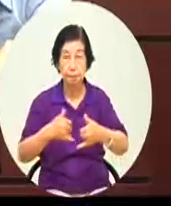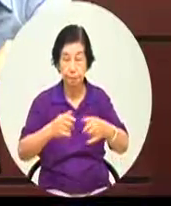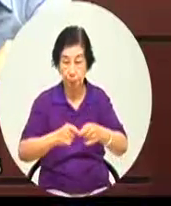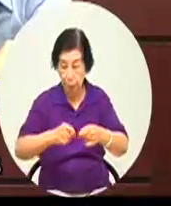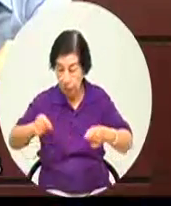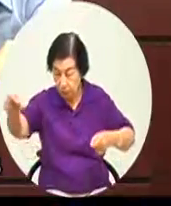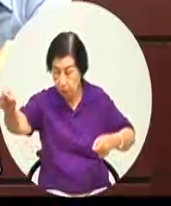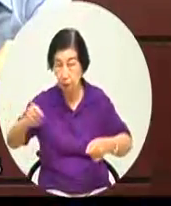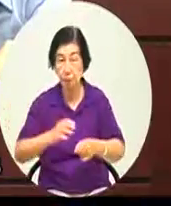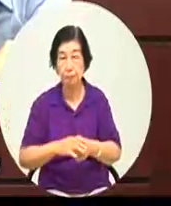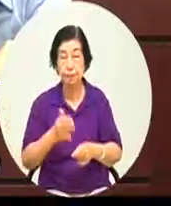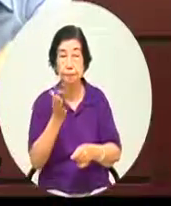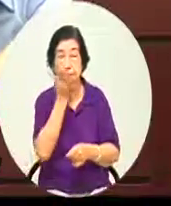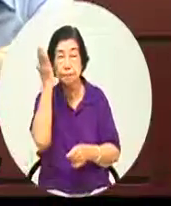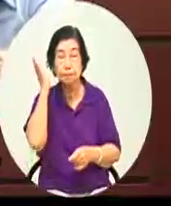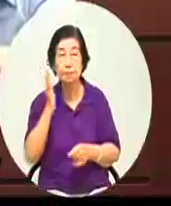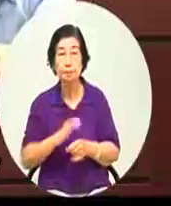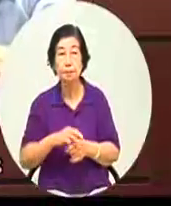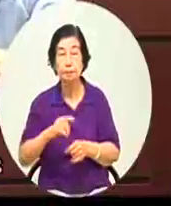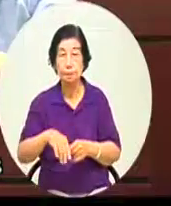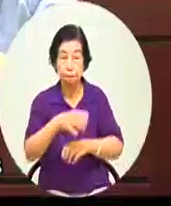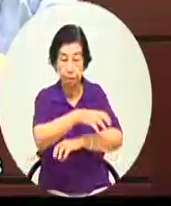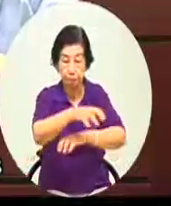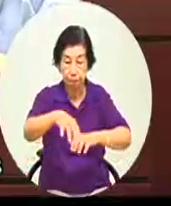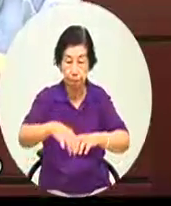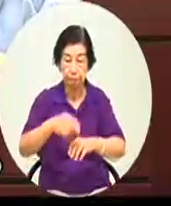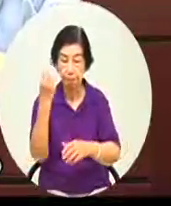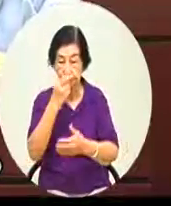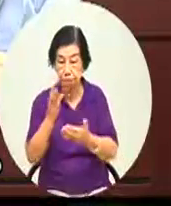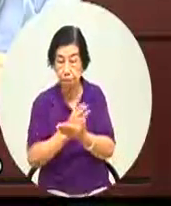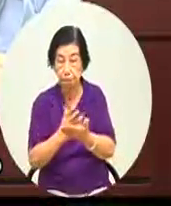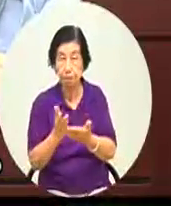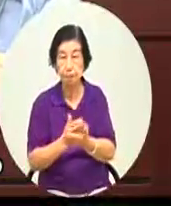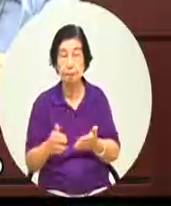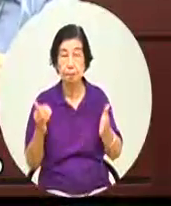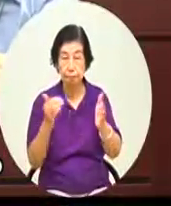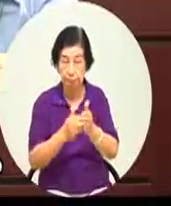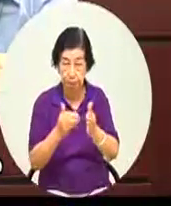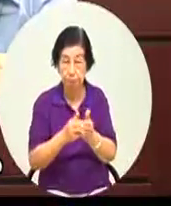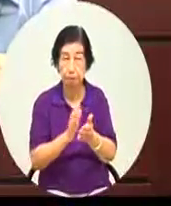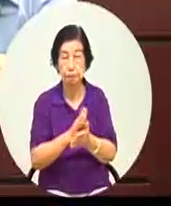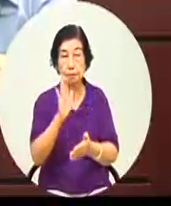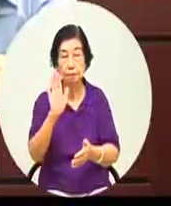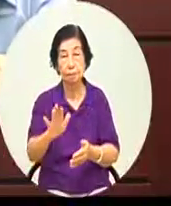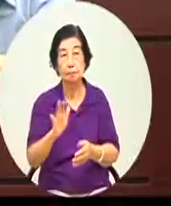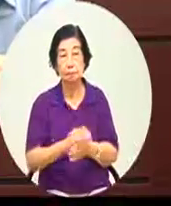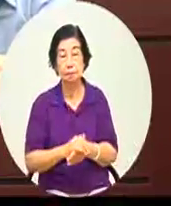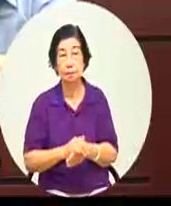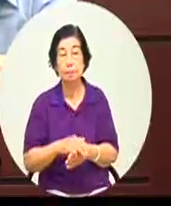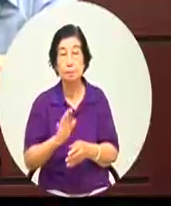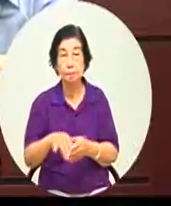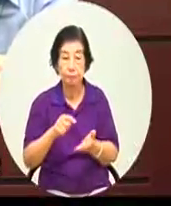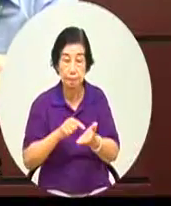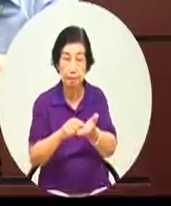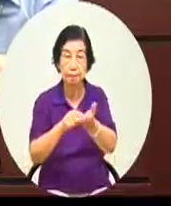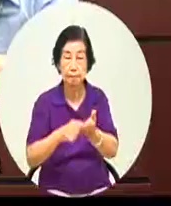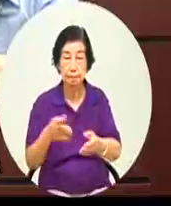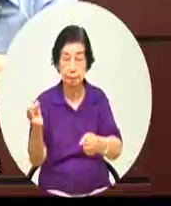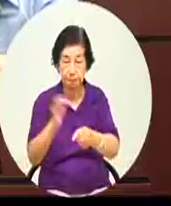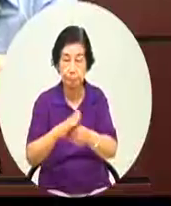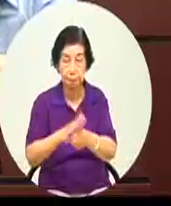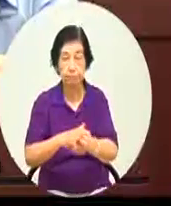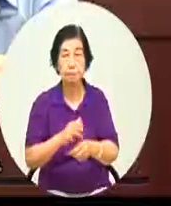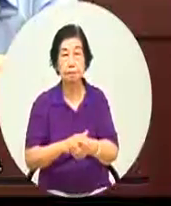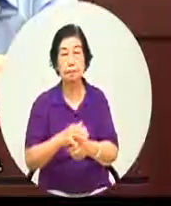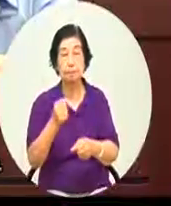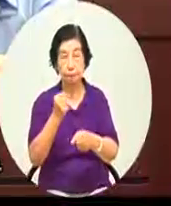上顺利的话，整个环境评估做完，应该就可以去争取 相关的经费来施作了哈，啊，